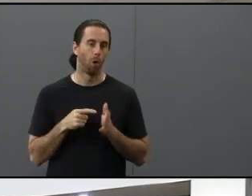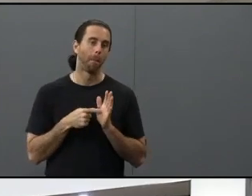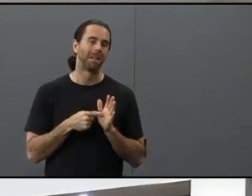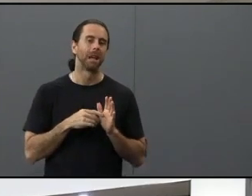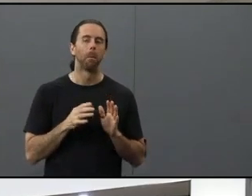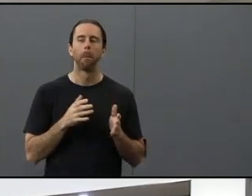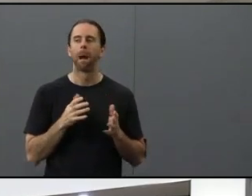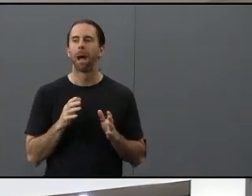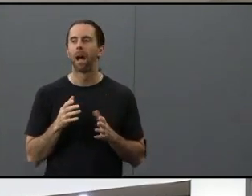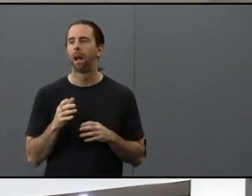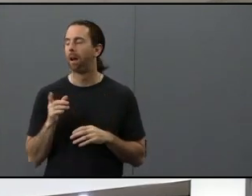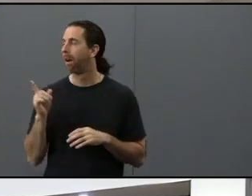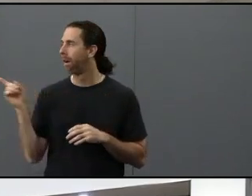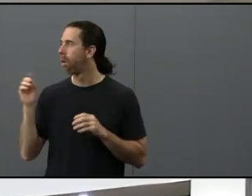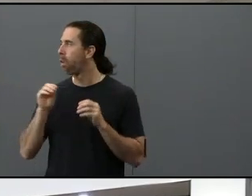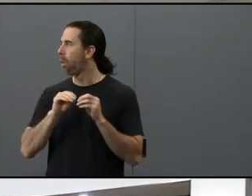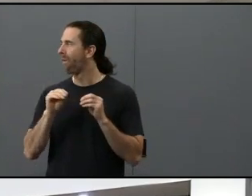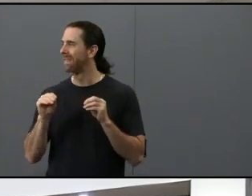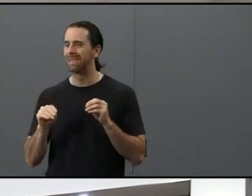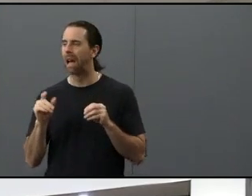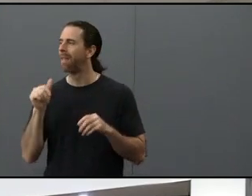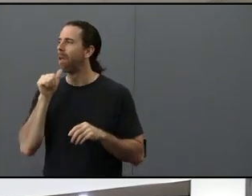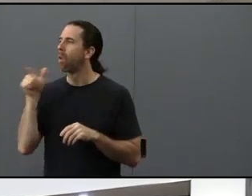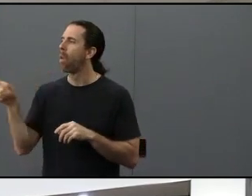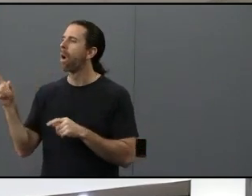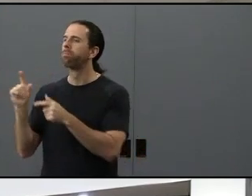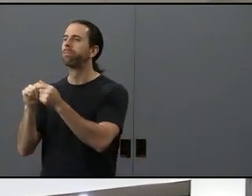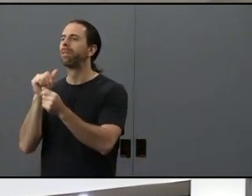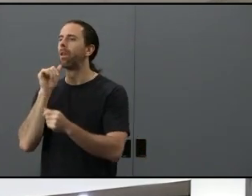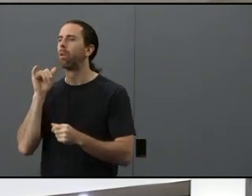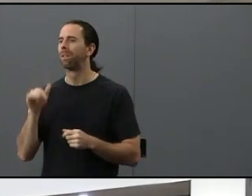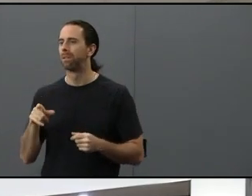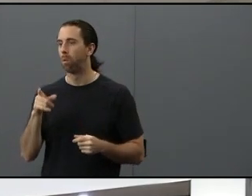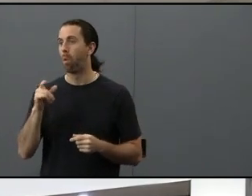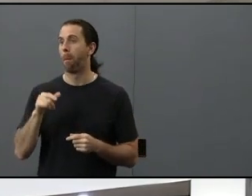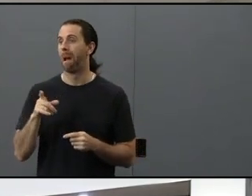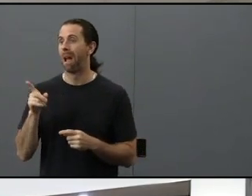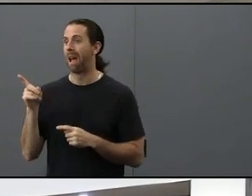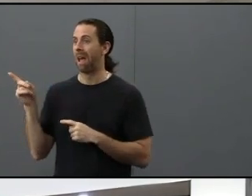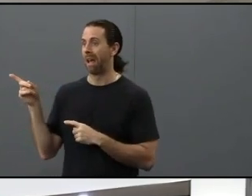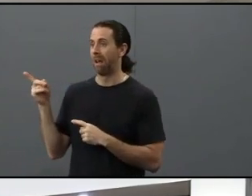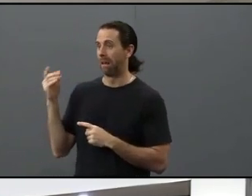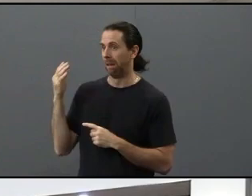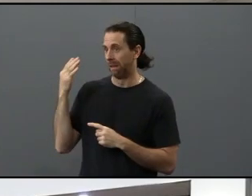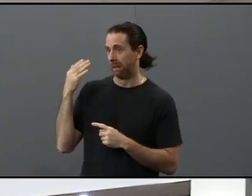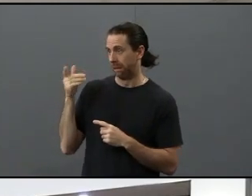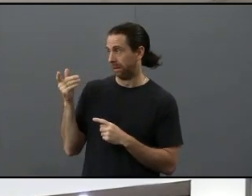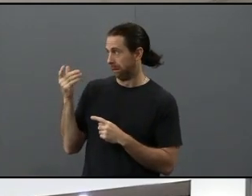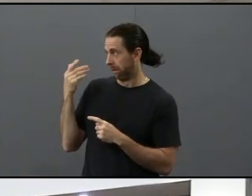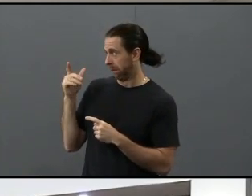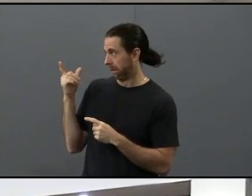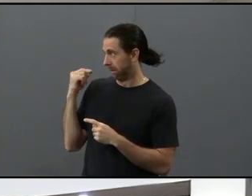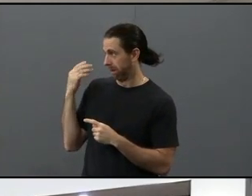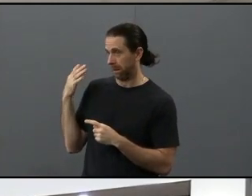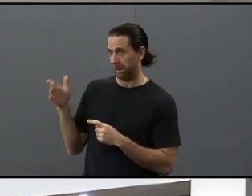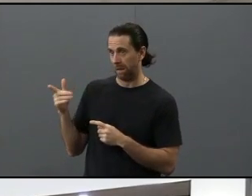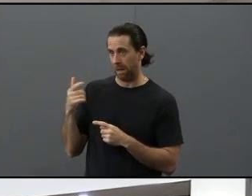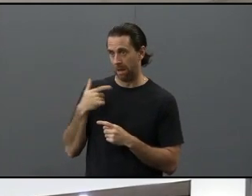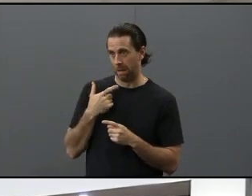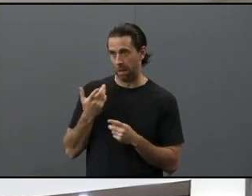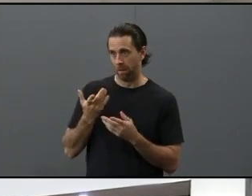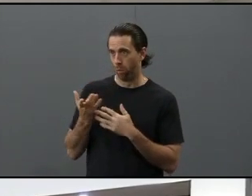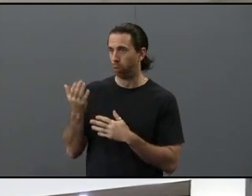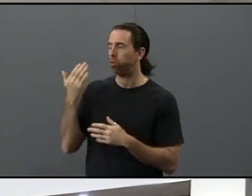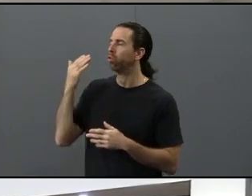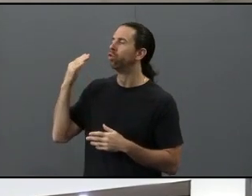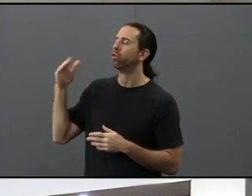environ c'est le coefficient que maîre vous a expliqué expliqu ça que vous vous étiez étonné vousmême de l'Endre moii const vous l'z